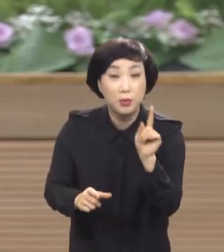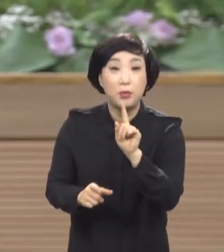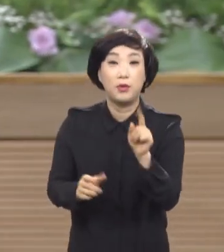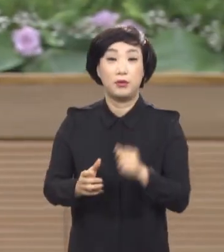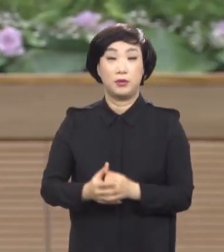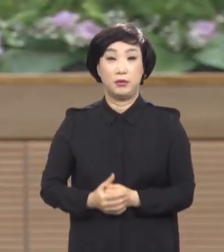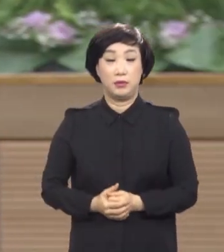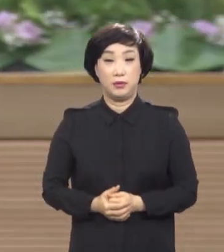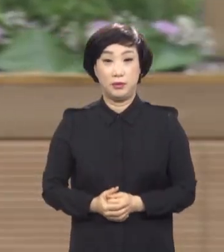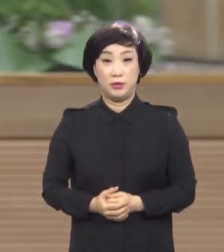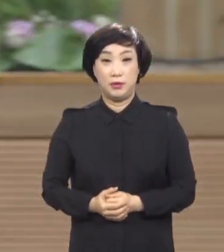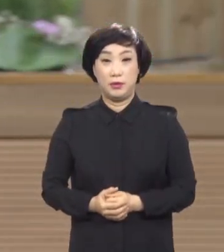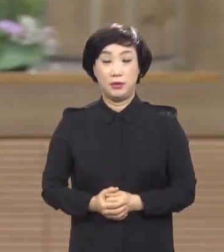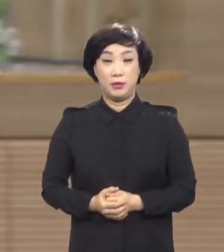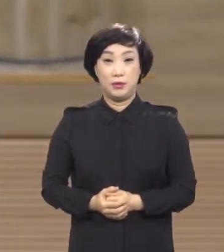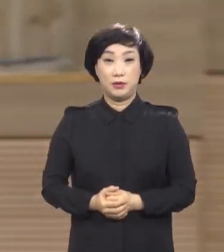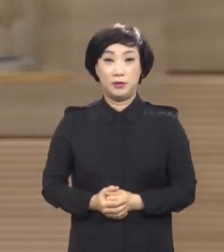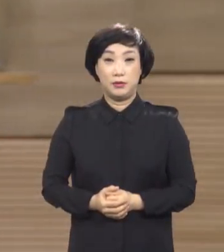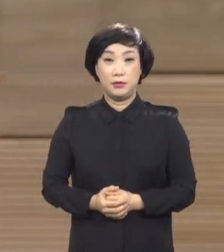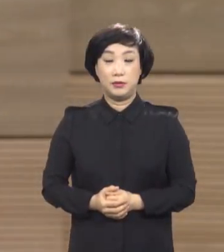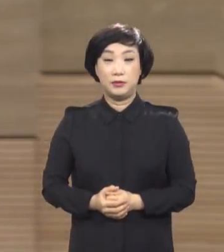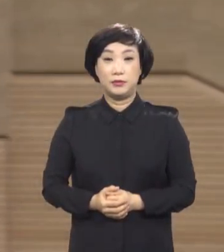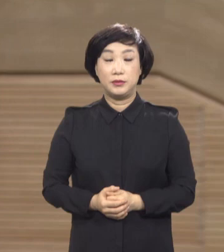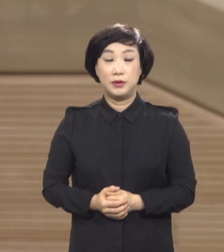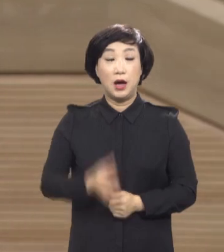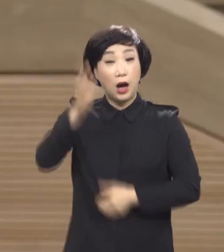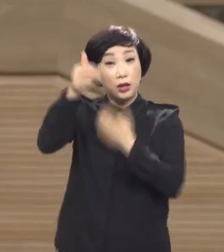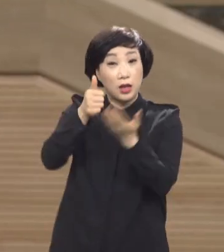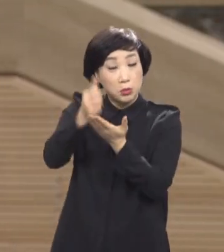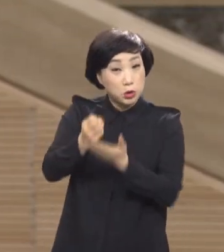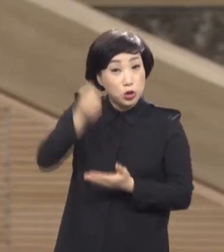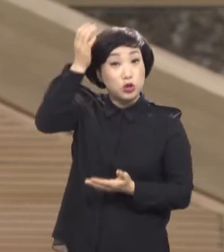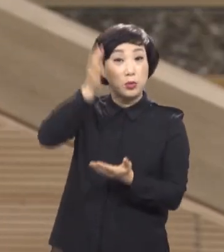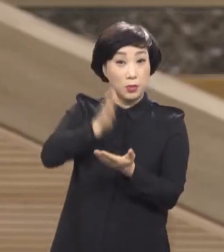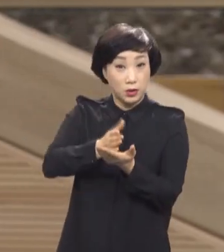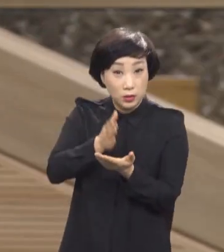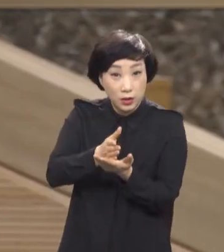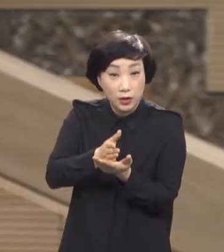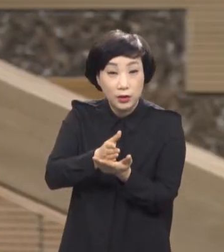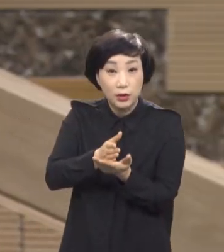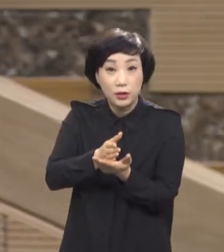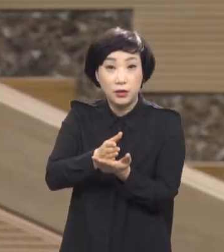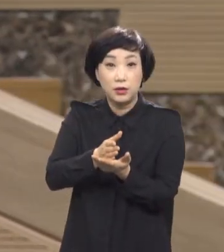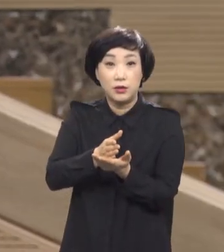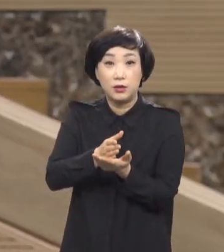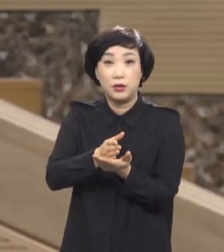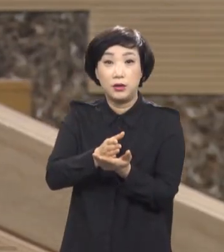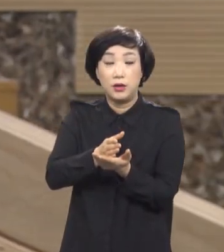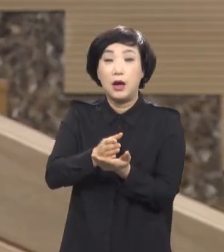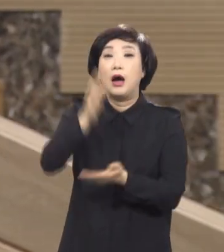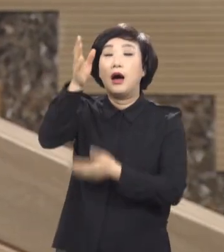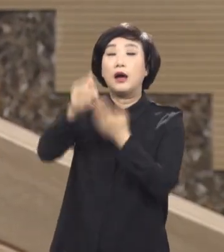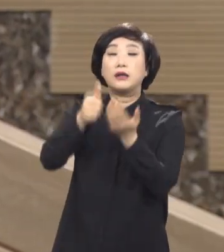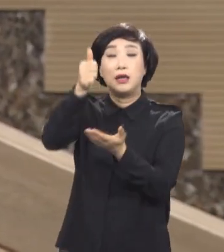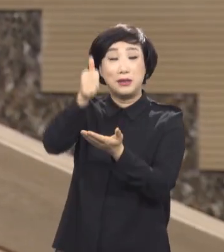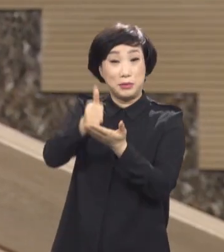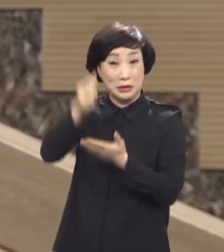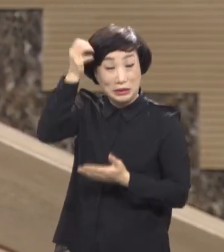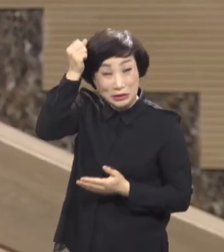하나님 자신을 잊어버리지 아니하고 하나님을